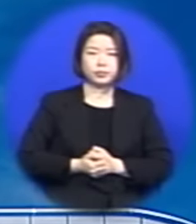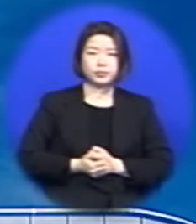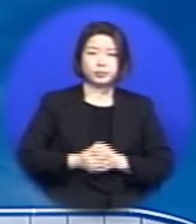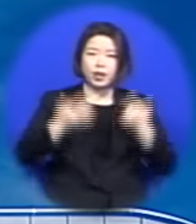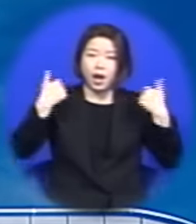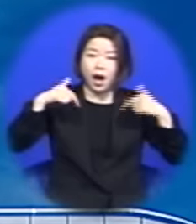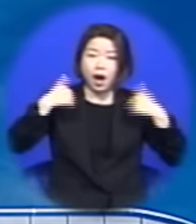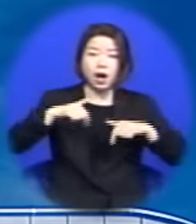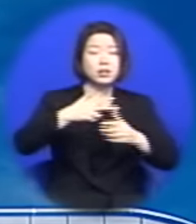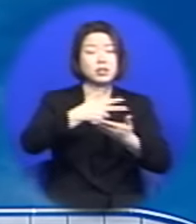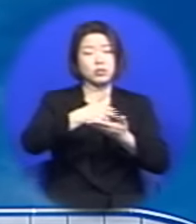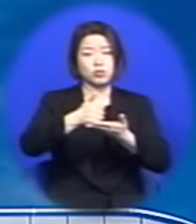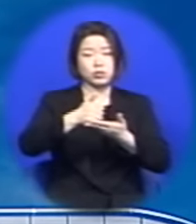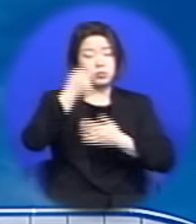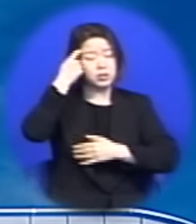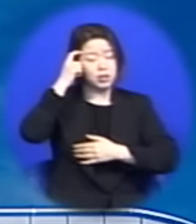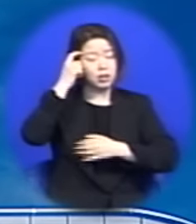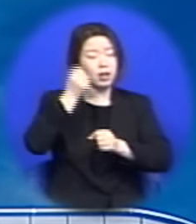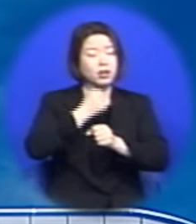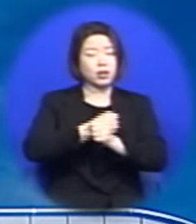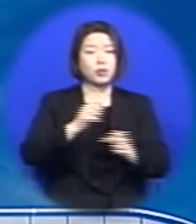항상 주님을 생각하고